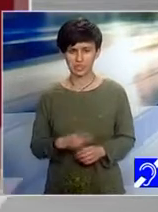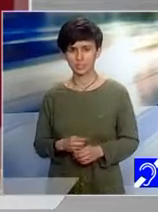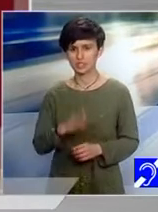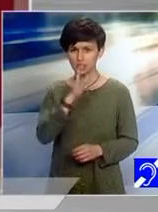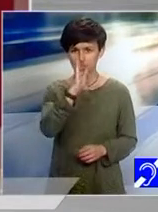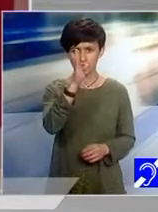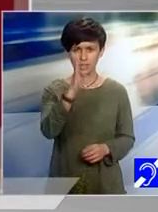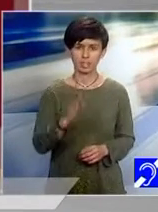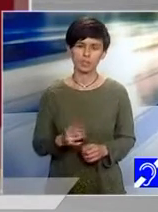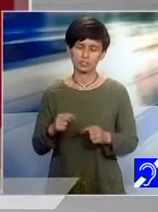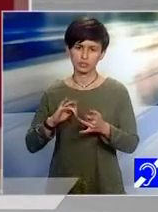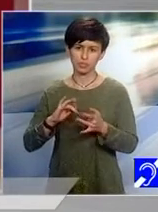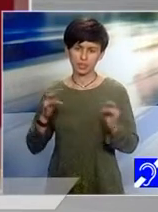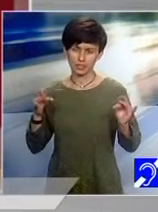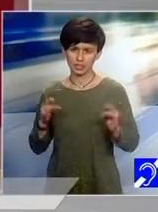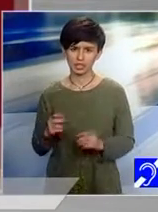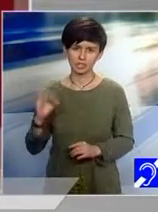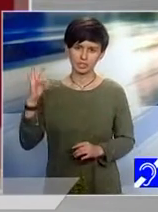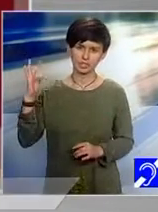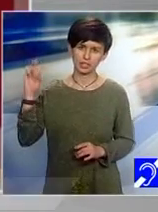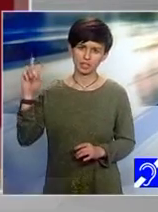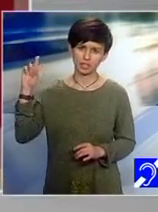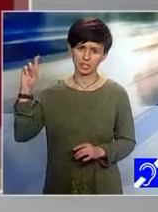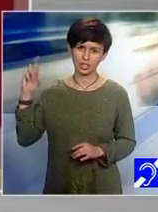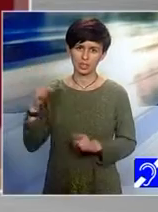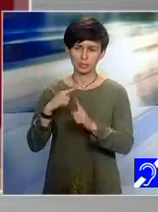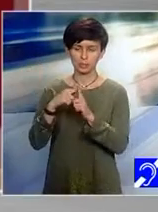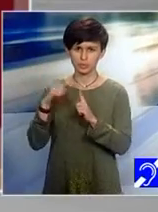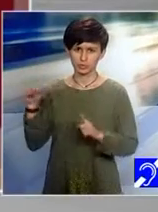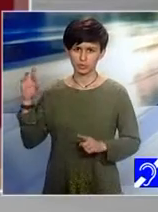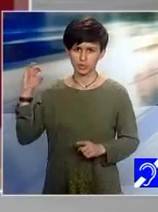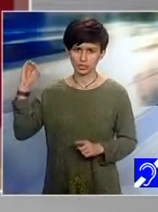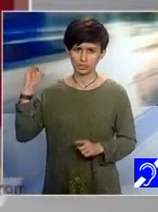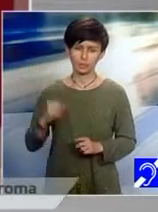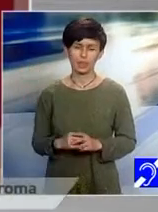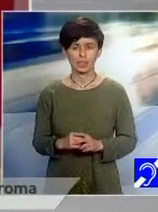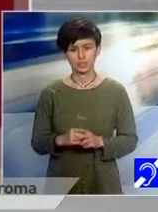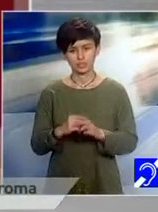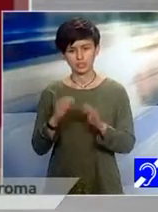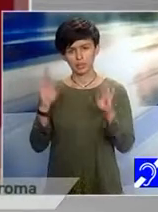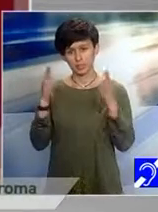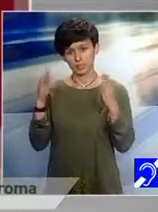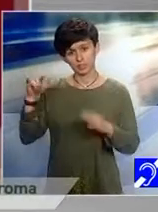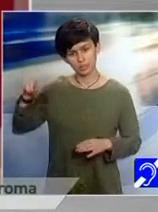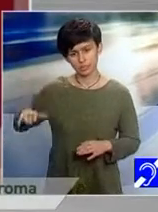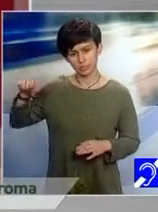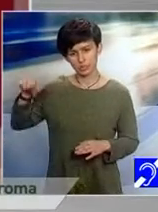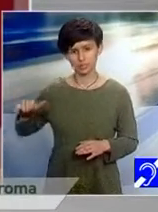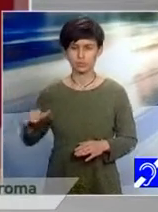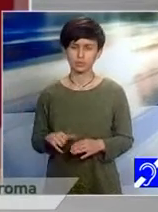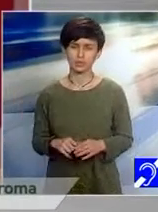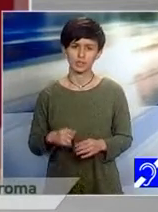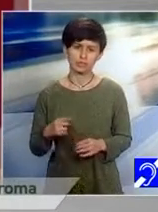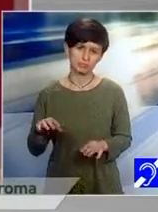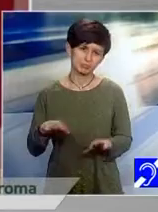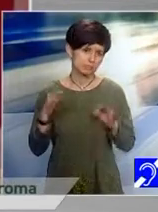pe portalul video al televiziunii române tvrplus.ro, iar pe pagina noastră de Facebook și canalul YouTube al emisiunii regăsiți alte